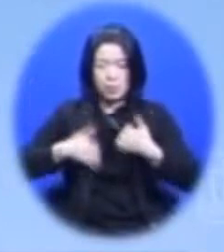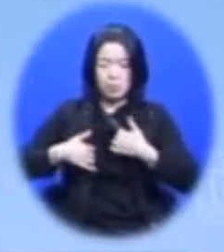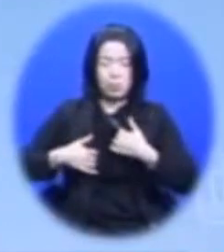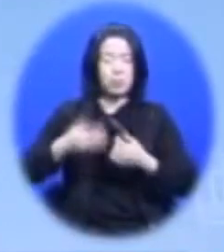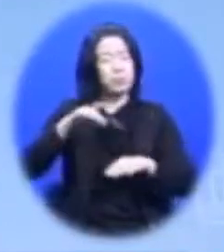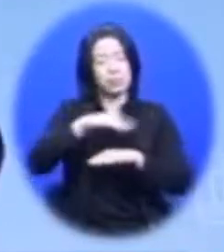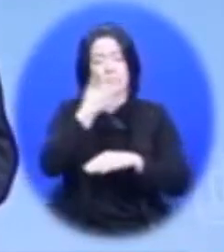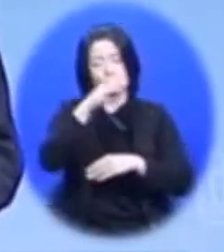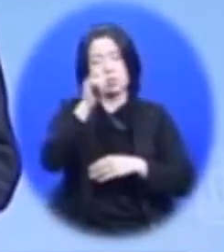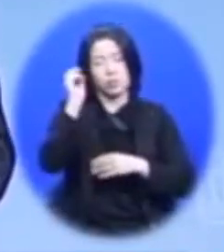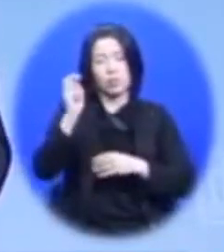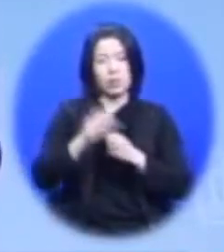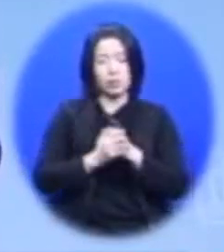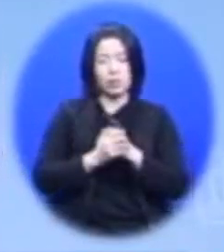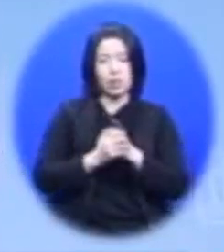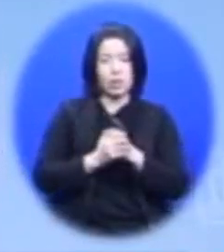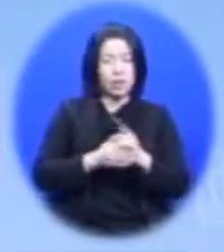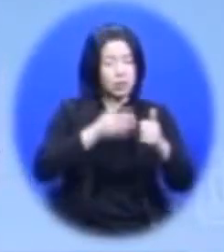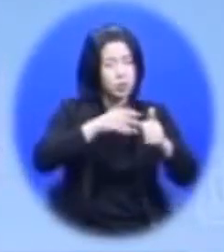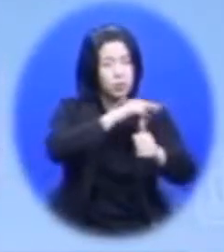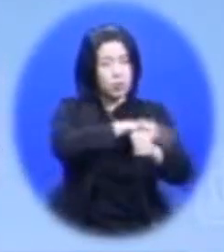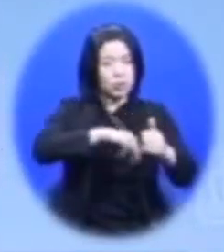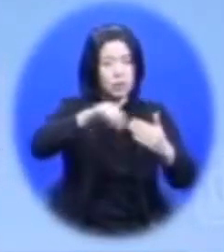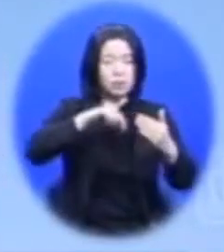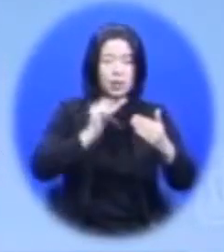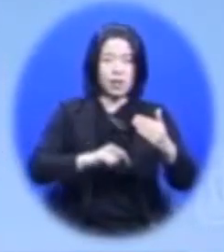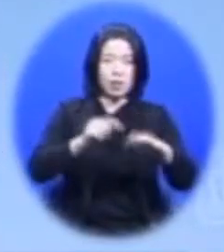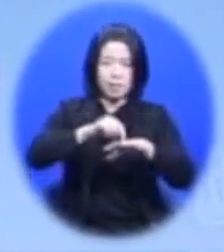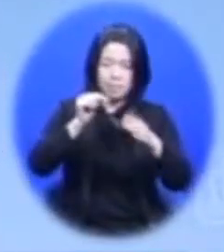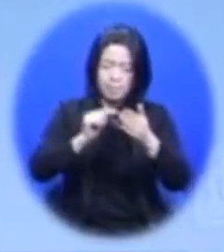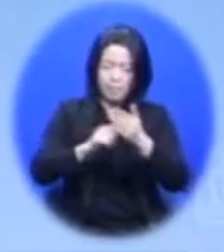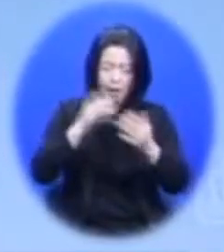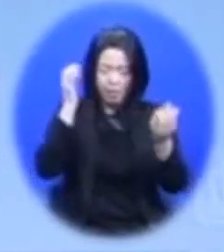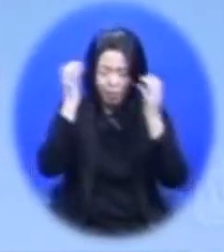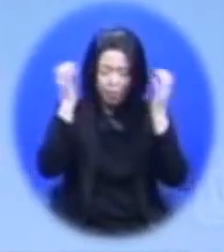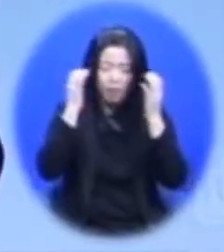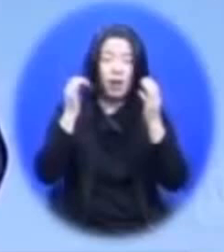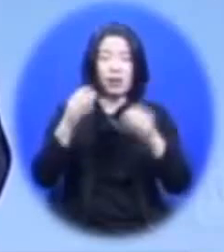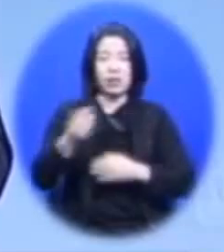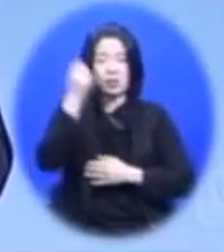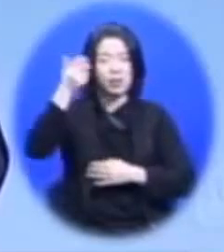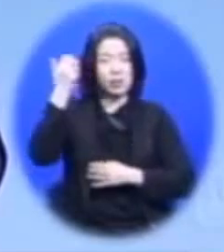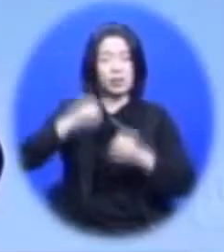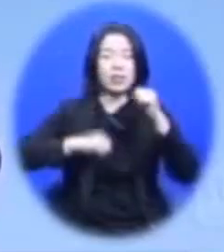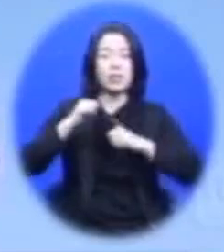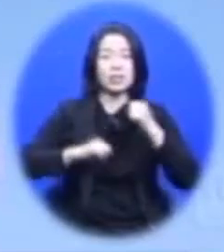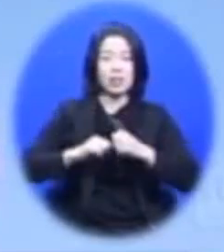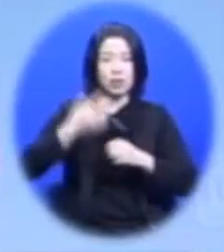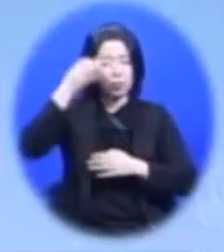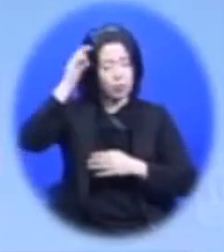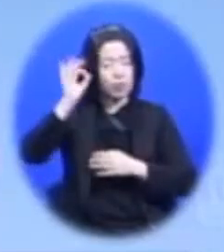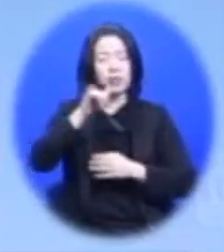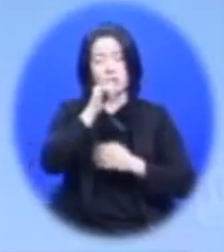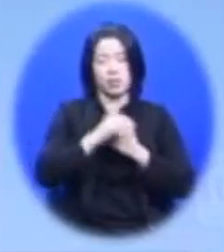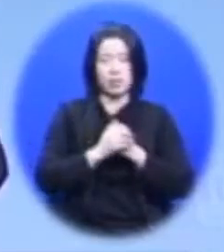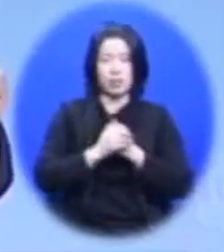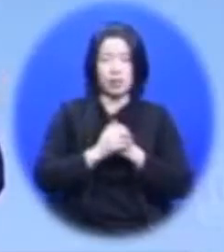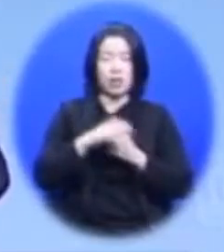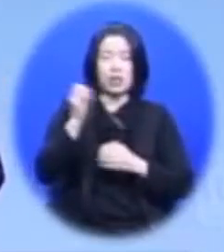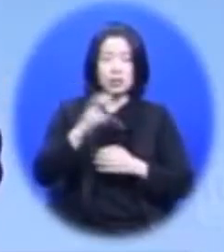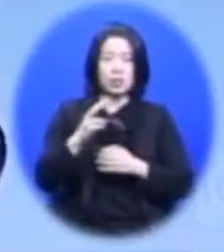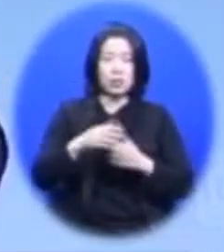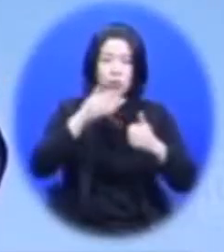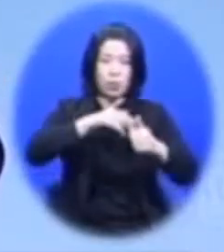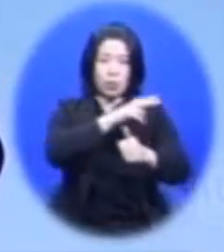저는 그 권사님 안에 있는 그 고통을, 심적인 고통을 성령의 역사라고 깨달았습니다. 그리고